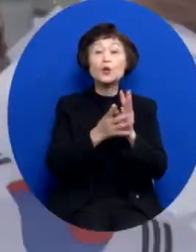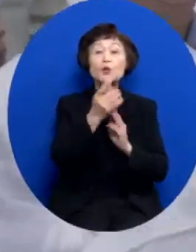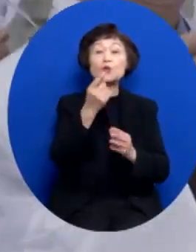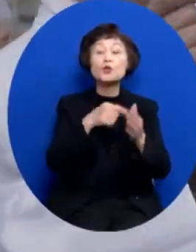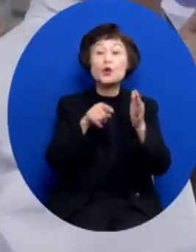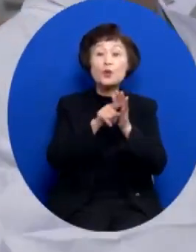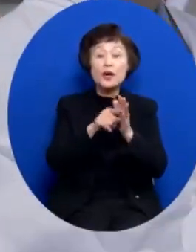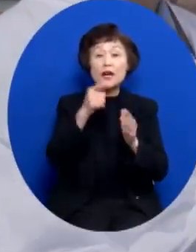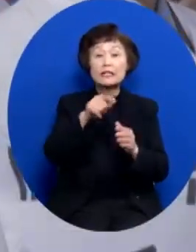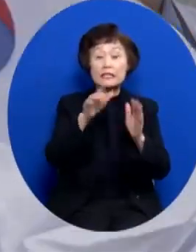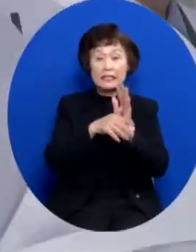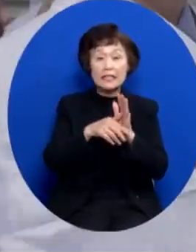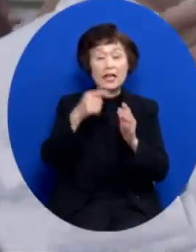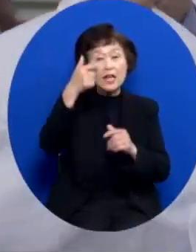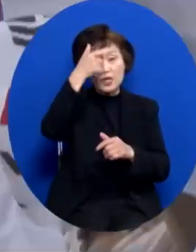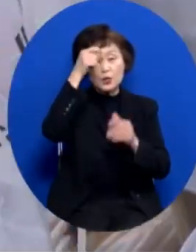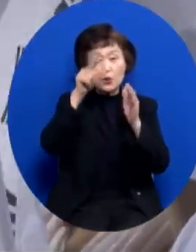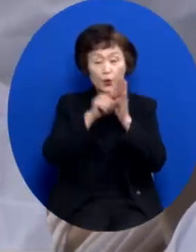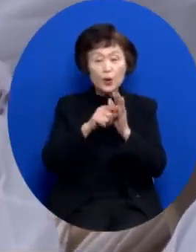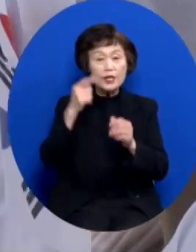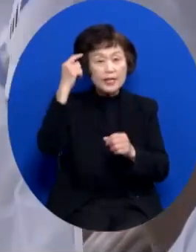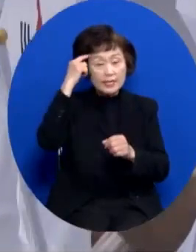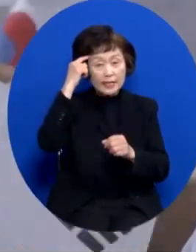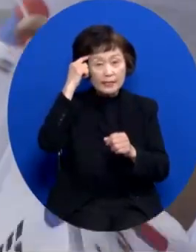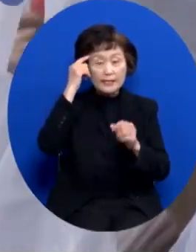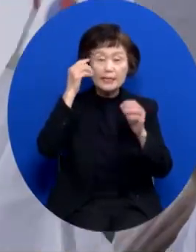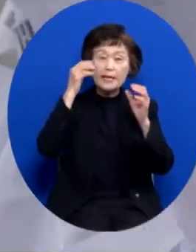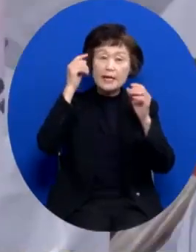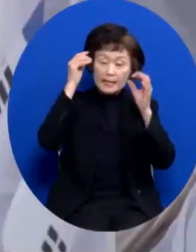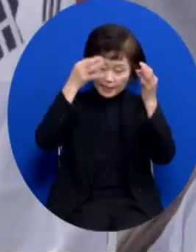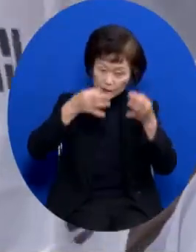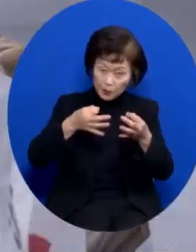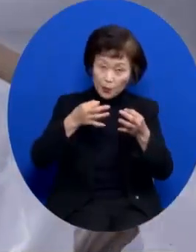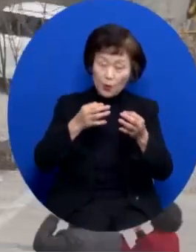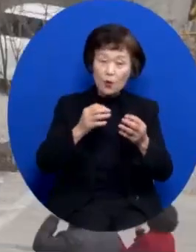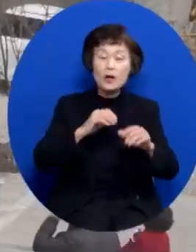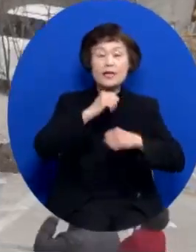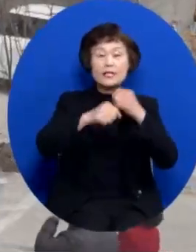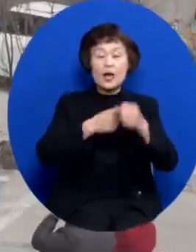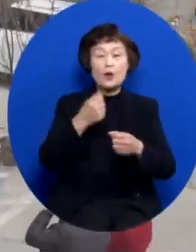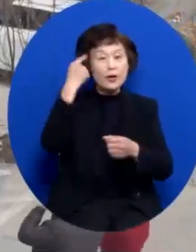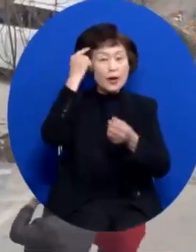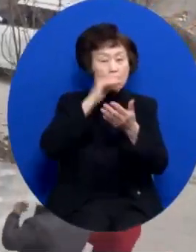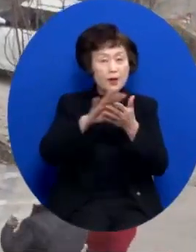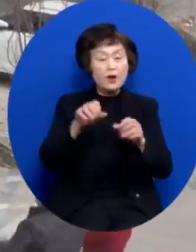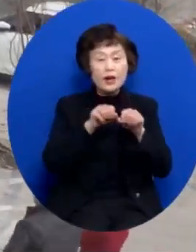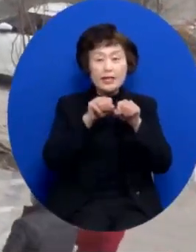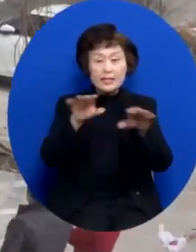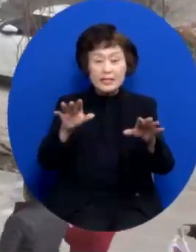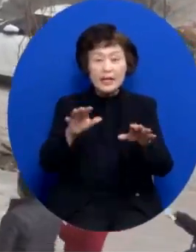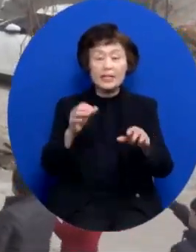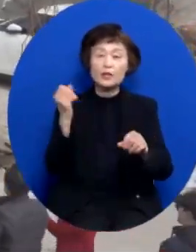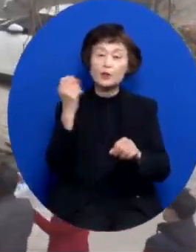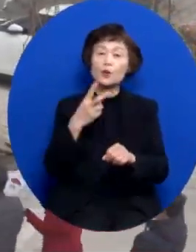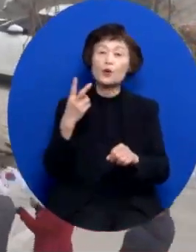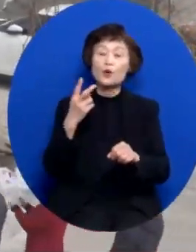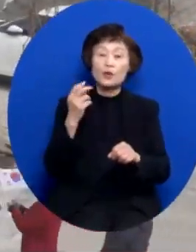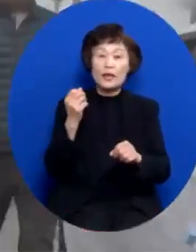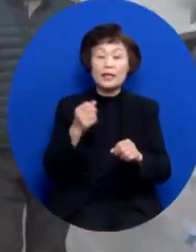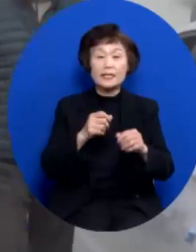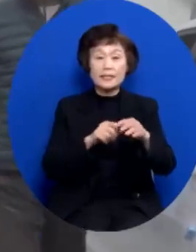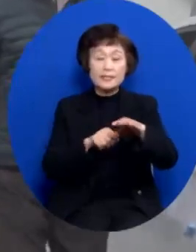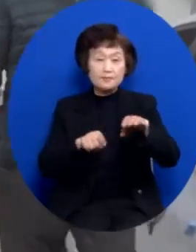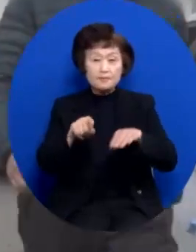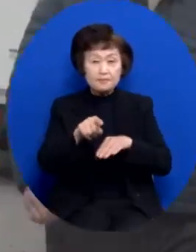당시 기독교의 정신을 되돌아보고 우리 사회에 자유와 평화를 전파하는 또 한 번의 주도적 역할을 할 수 있길